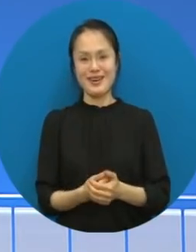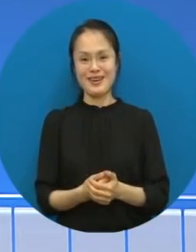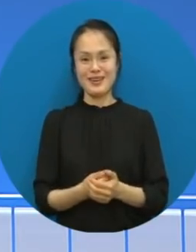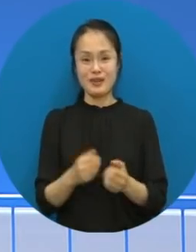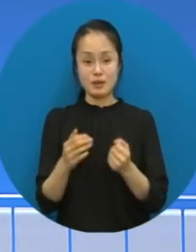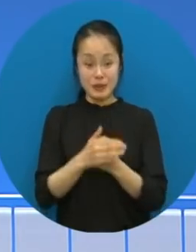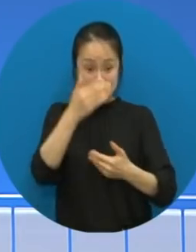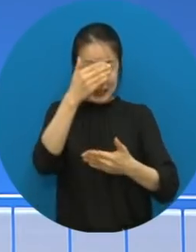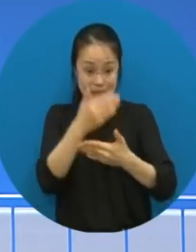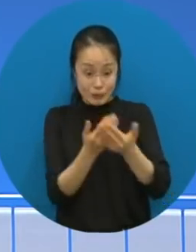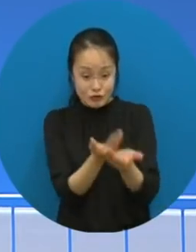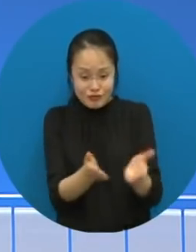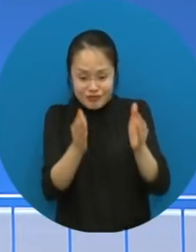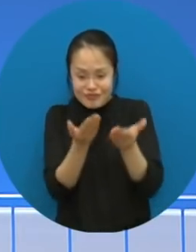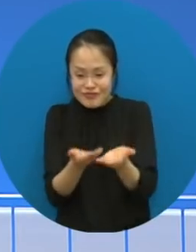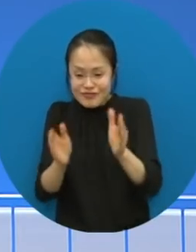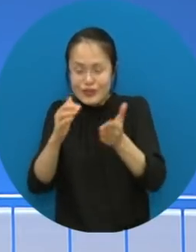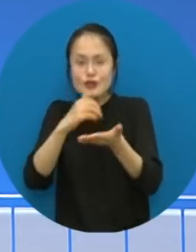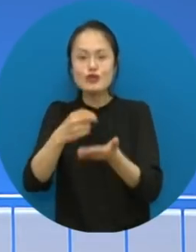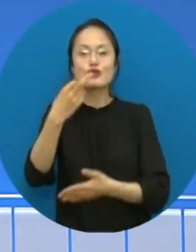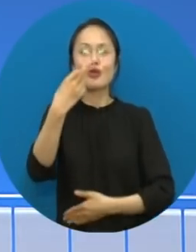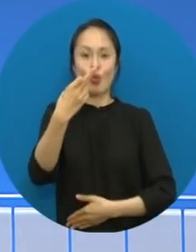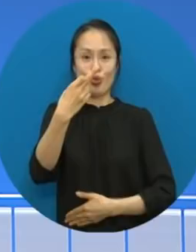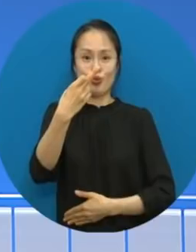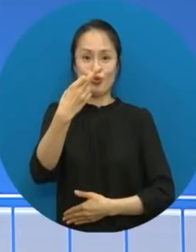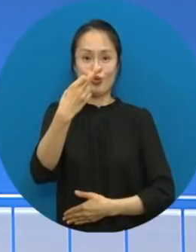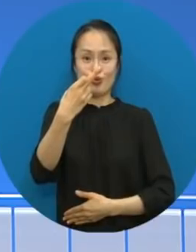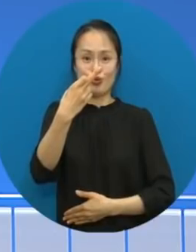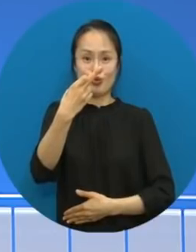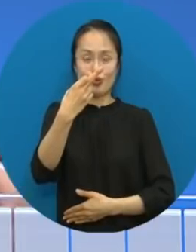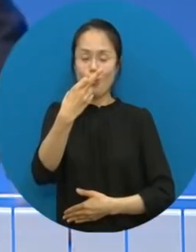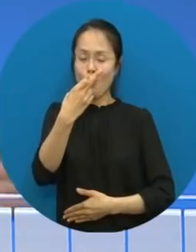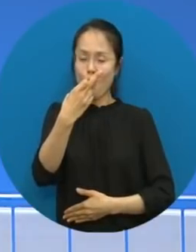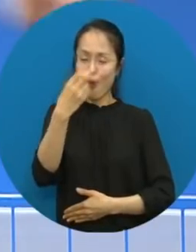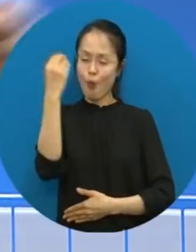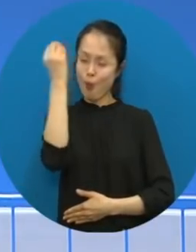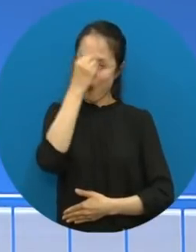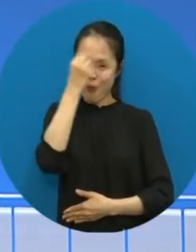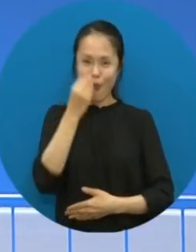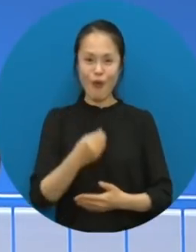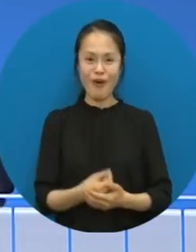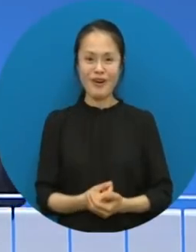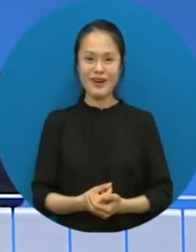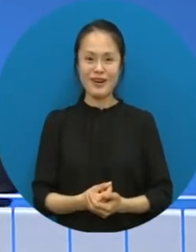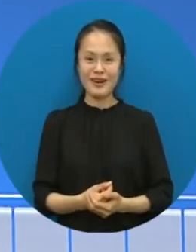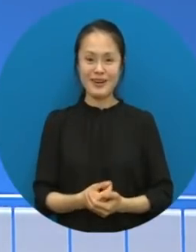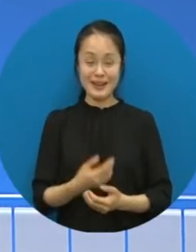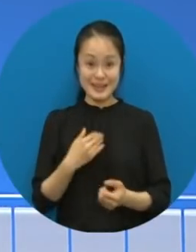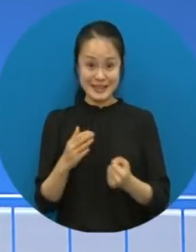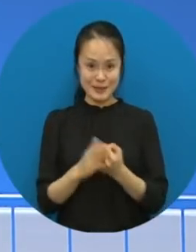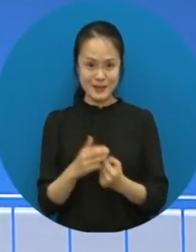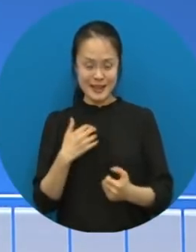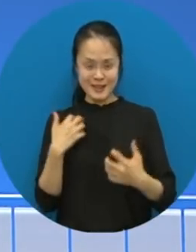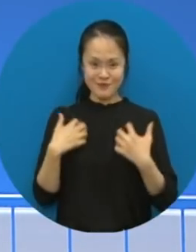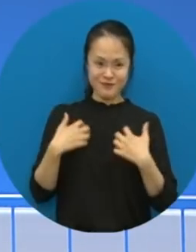광주리가 10돌이나 되시고 말이죠. 얼마나 좋습니까? 그거를 저도 신나게 설교를 했습니다.